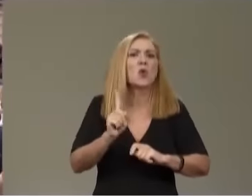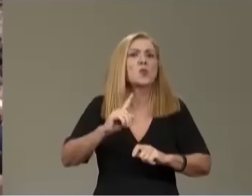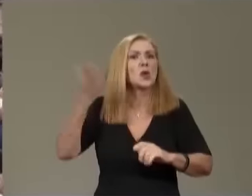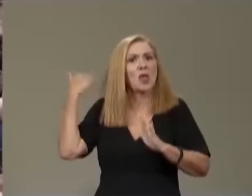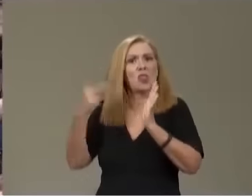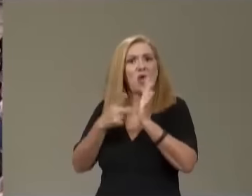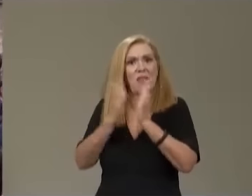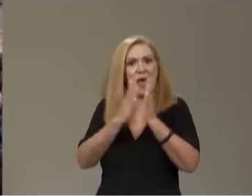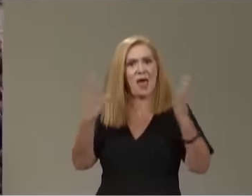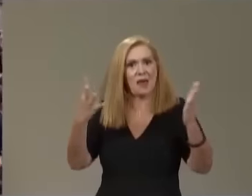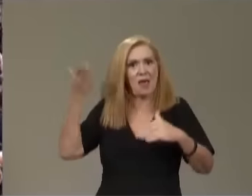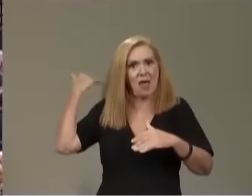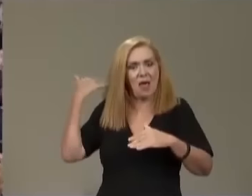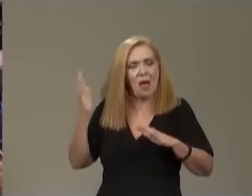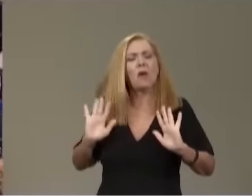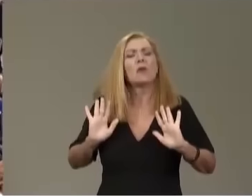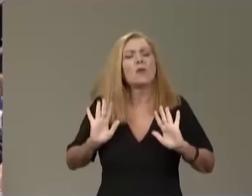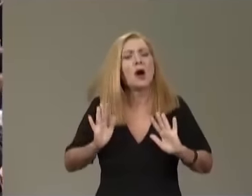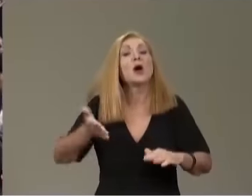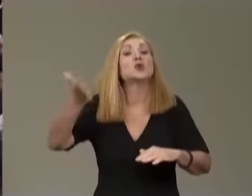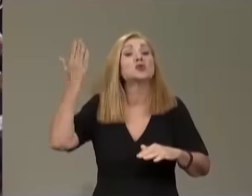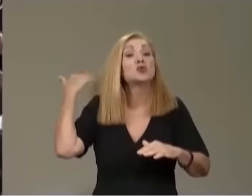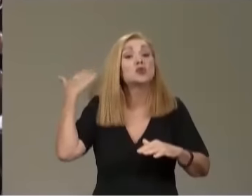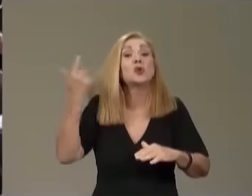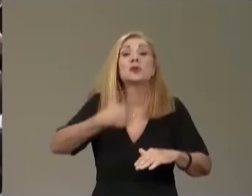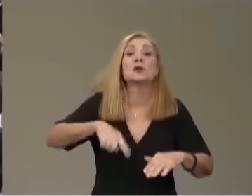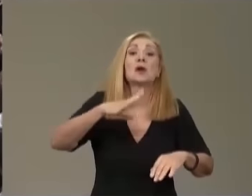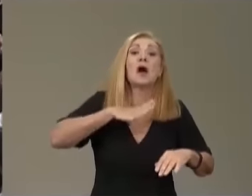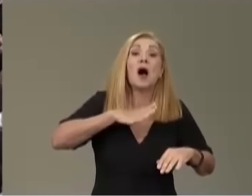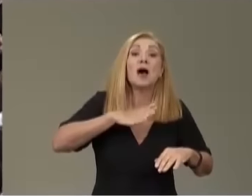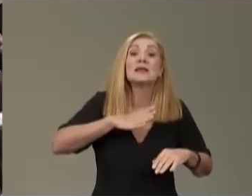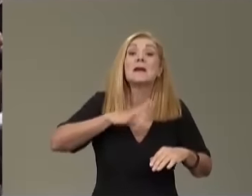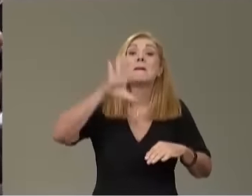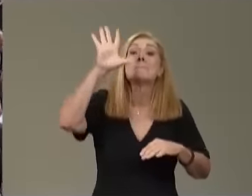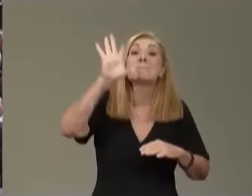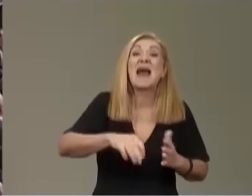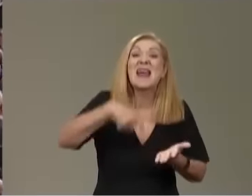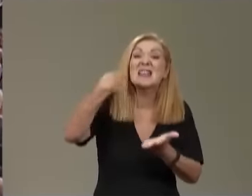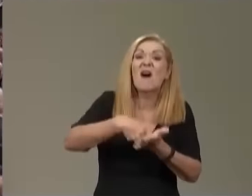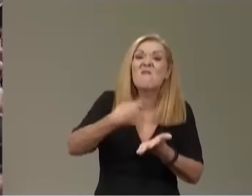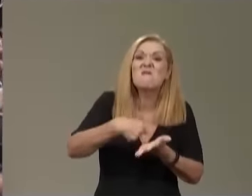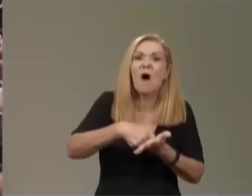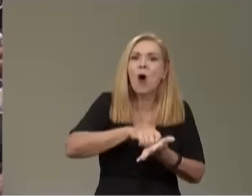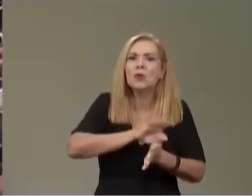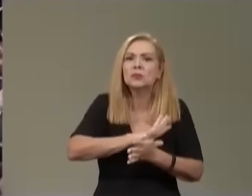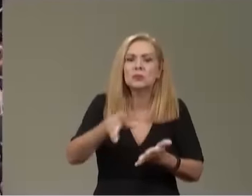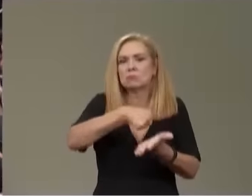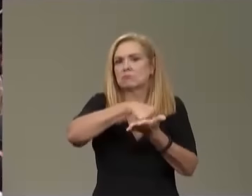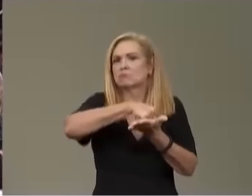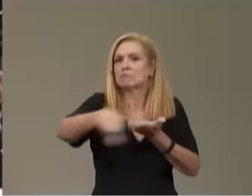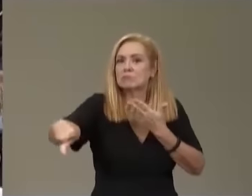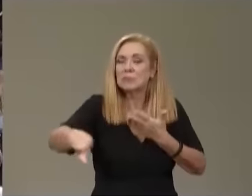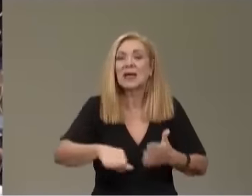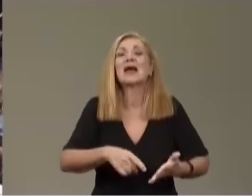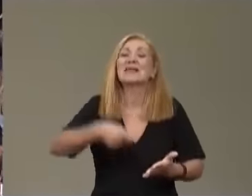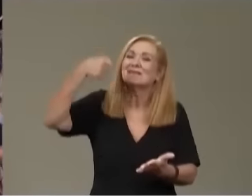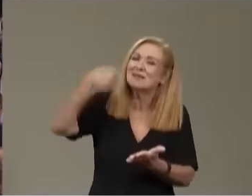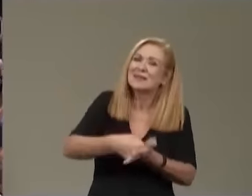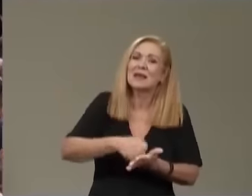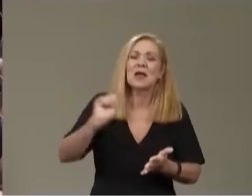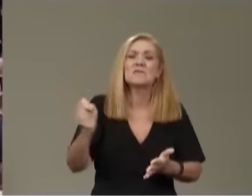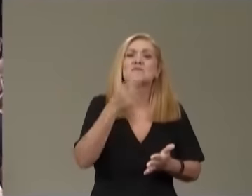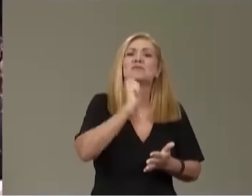2019. Από τότε που οι πολίτες ανακουφίστηκαν από 50 φόρους και ο κατώτατος μισθός από τα 650